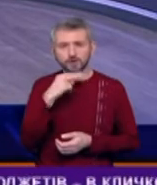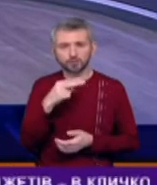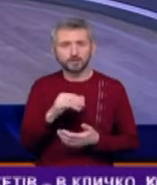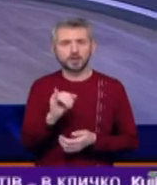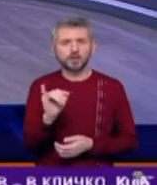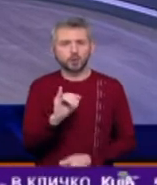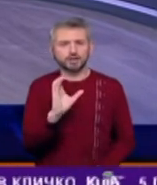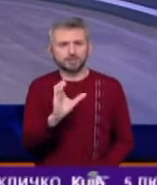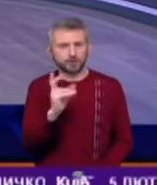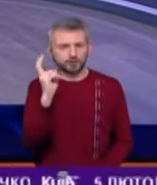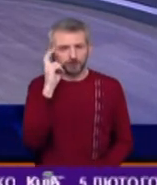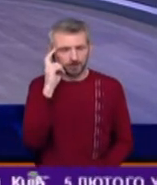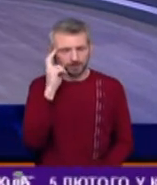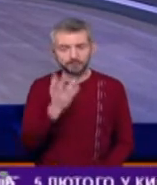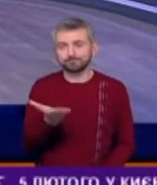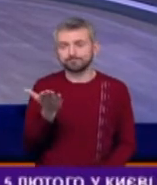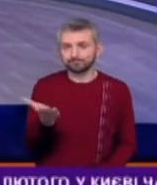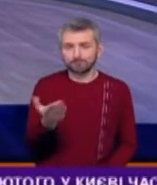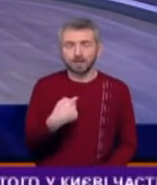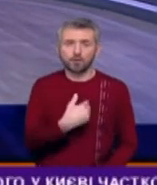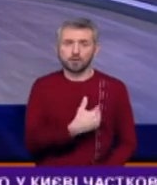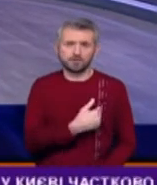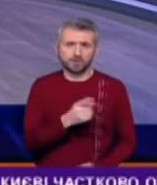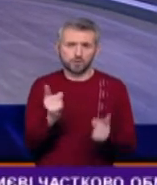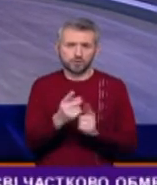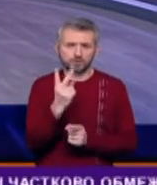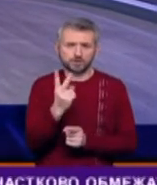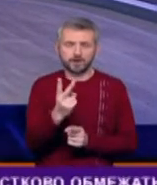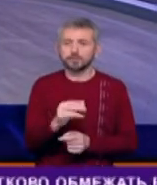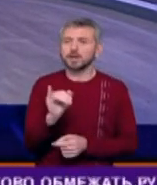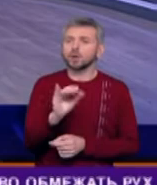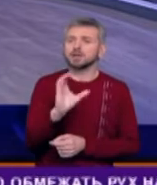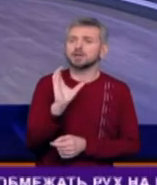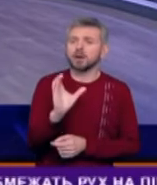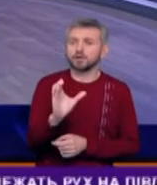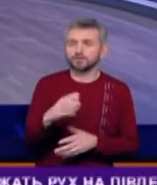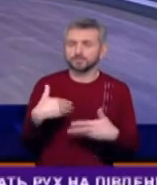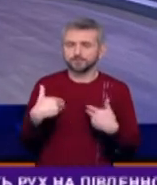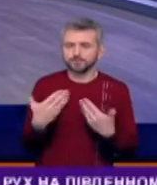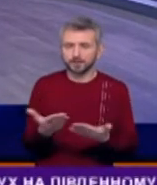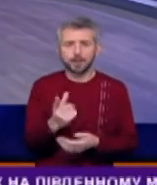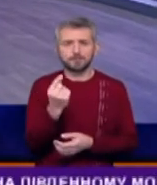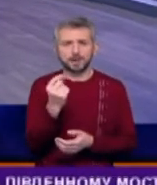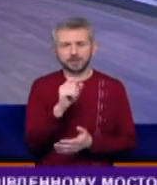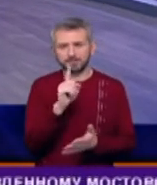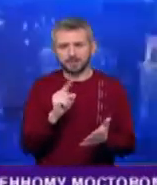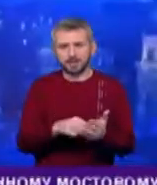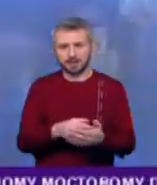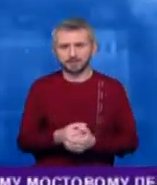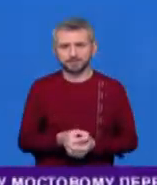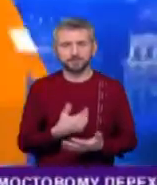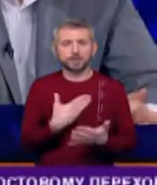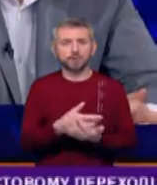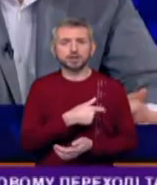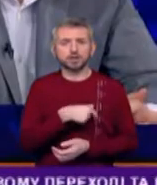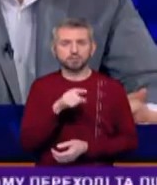Ігор Степанович, прошу. Я хотів би два коротенько. Перше. Ігор Степанович. Перше питання. От